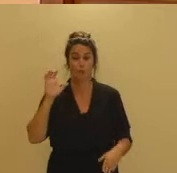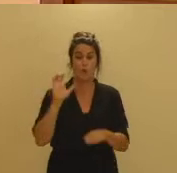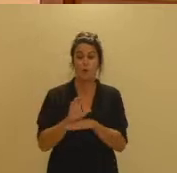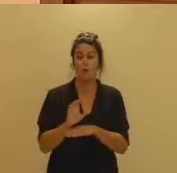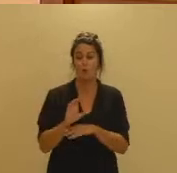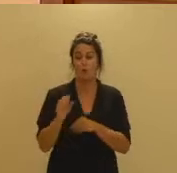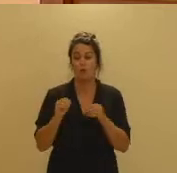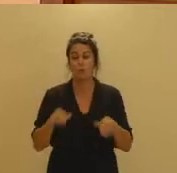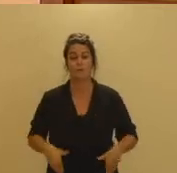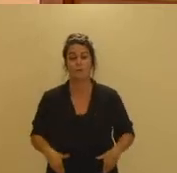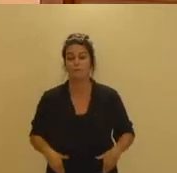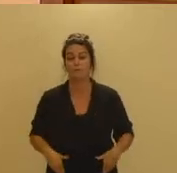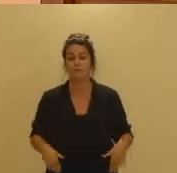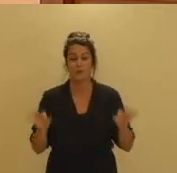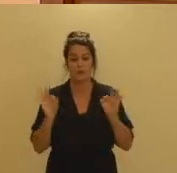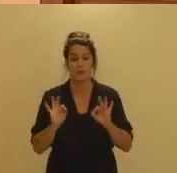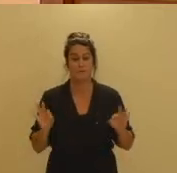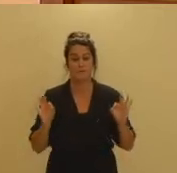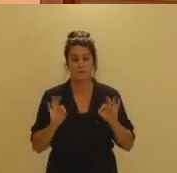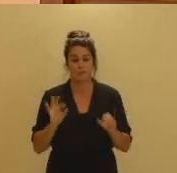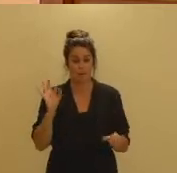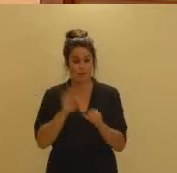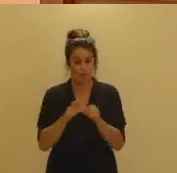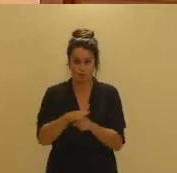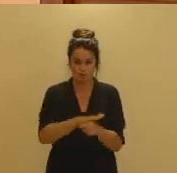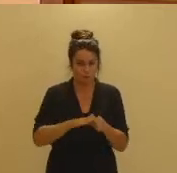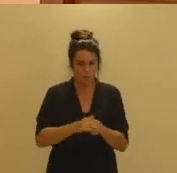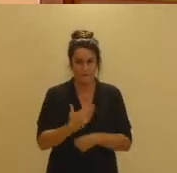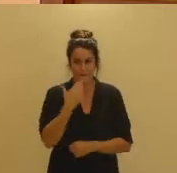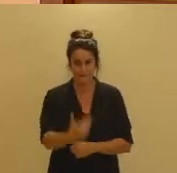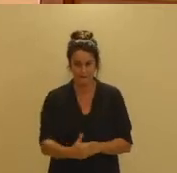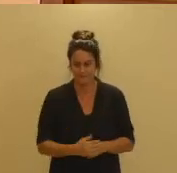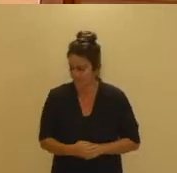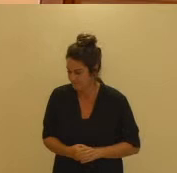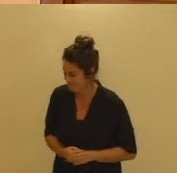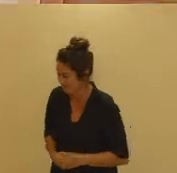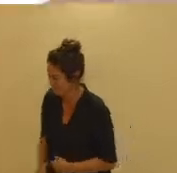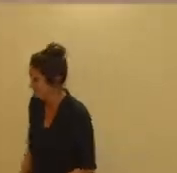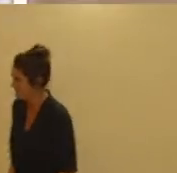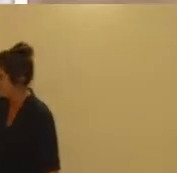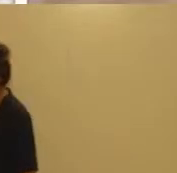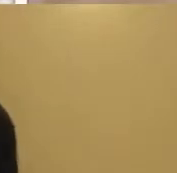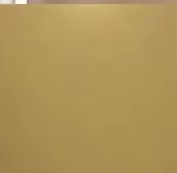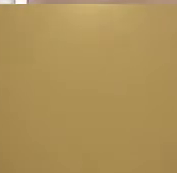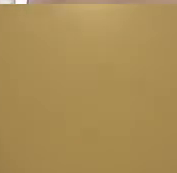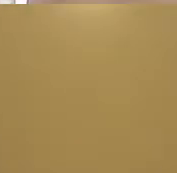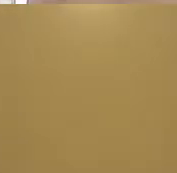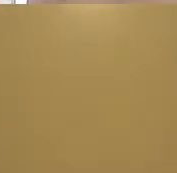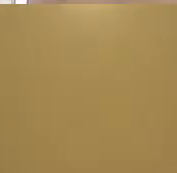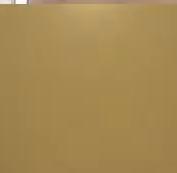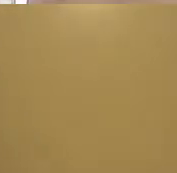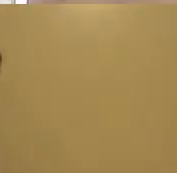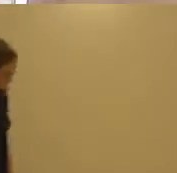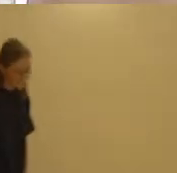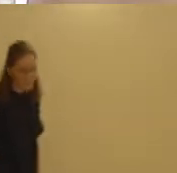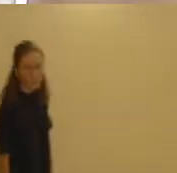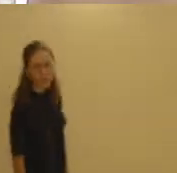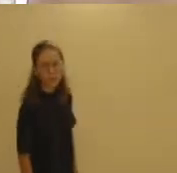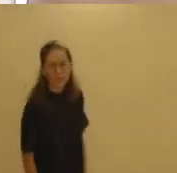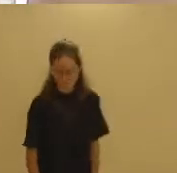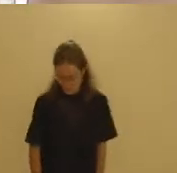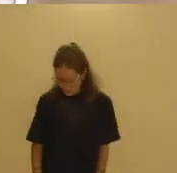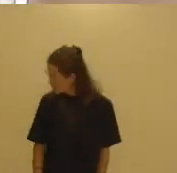contre ou abstention? À l'unanimité, je vous remercie. Pour la dernière question, je passe la parole à M. Ganich